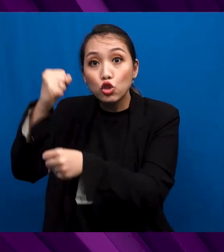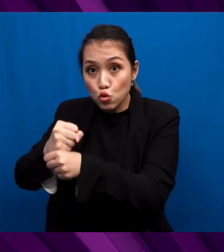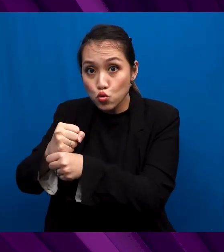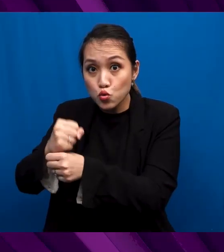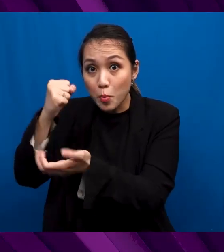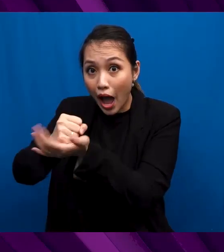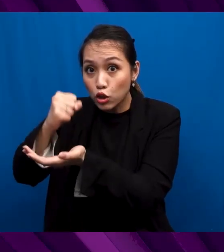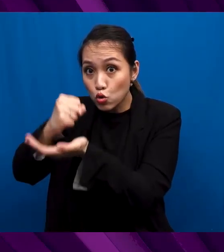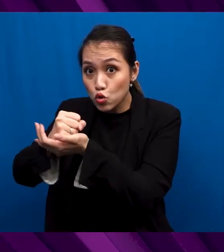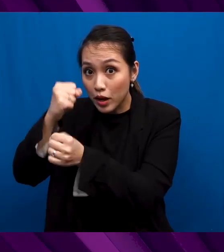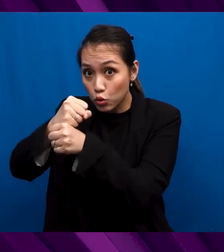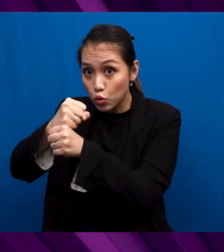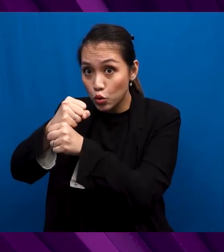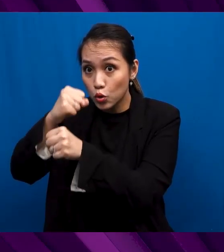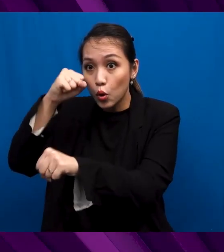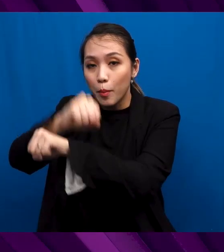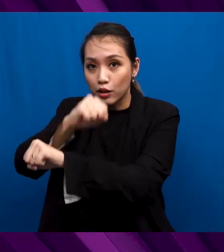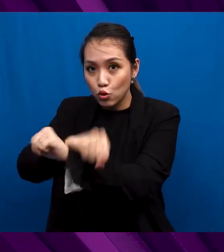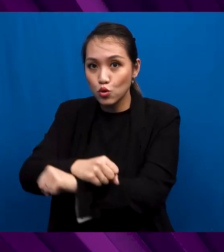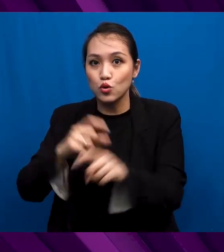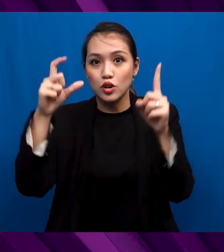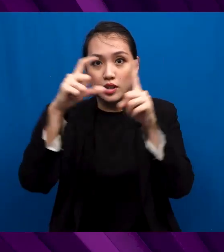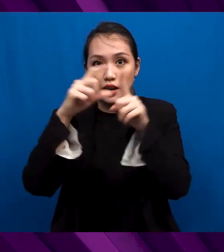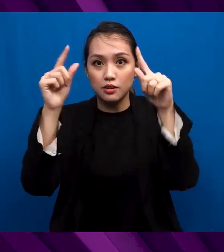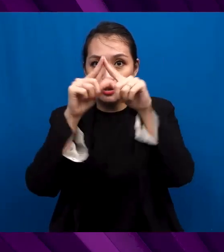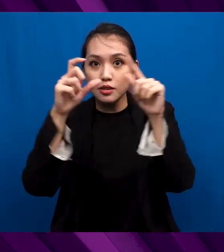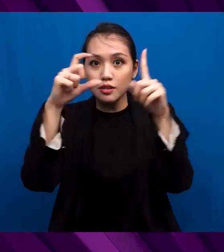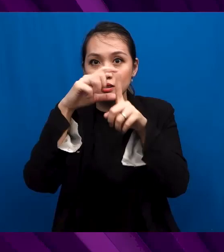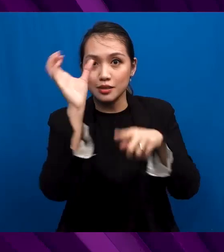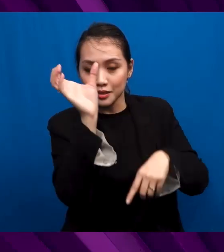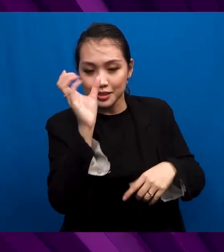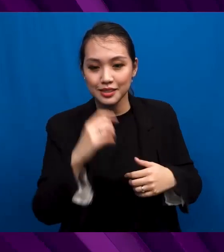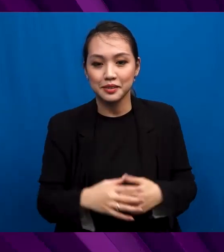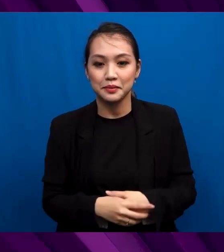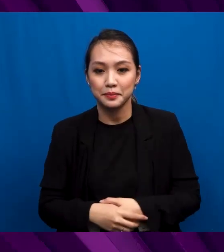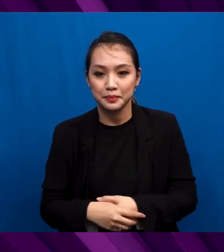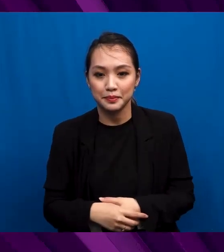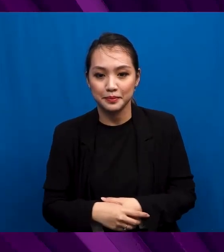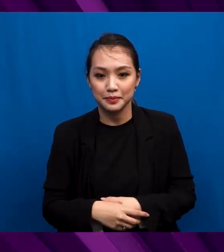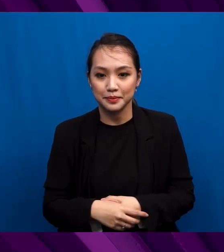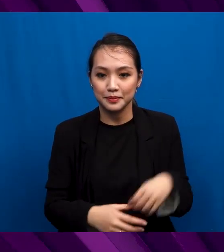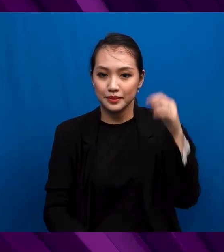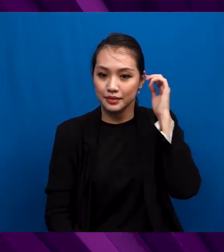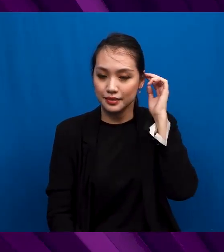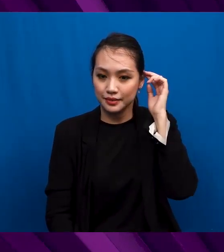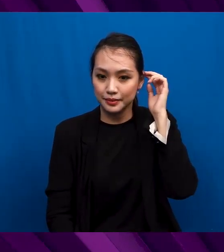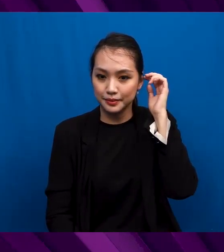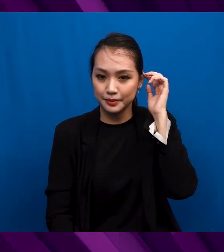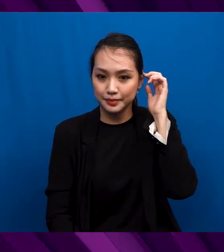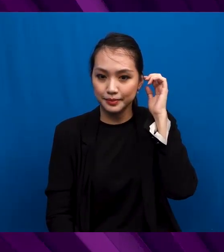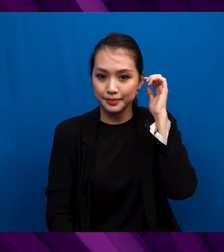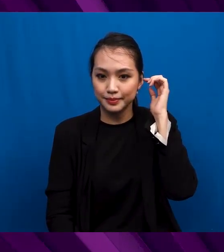itu tidak semua orang punya Roh Kudus. Yoel menubuatkan, lalu kisah para rasul